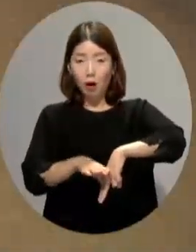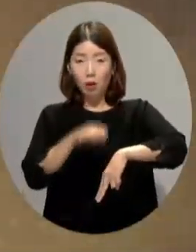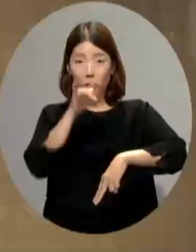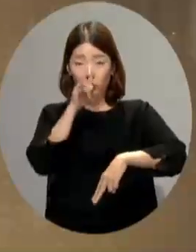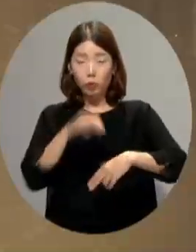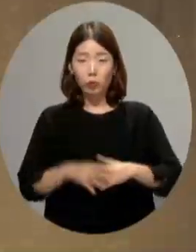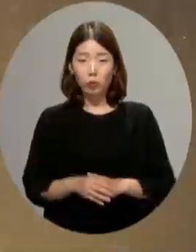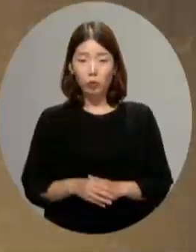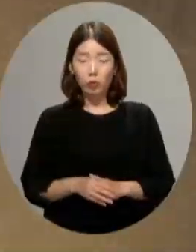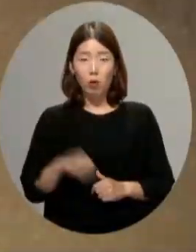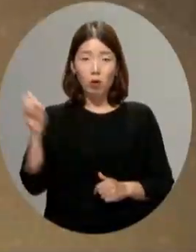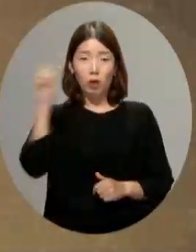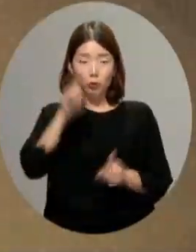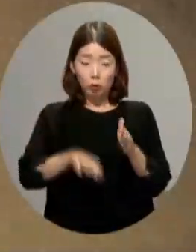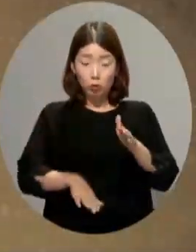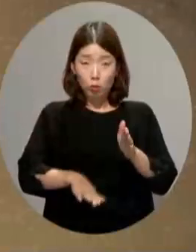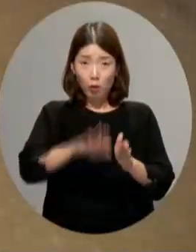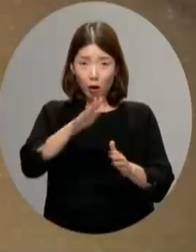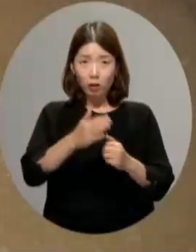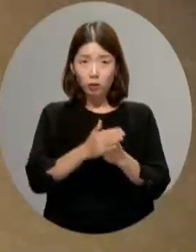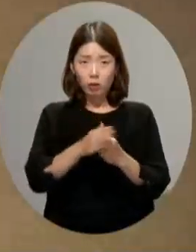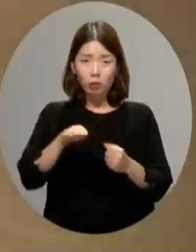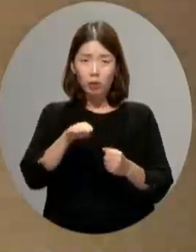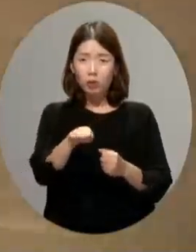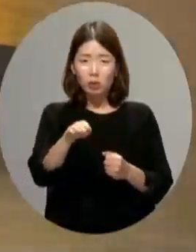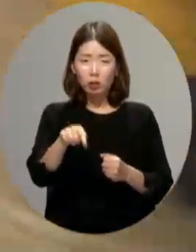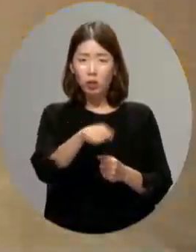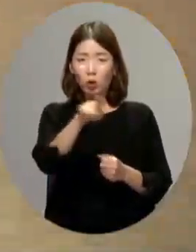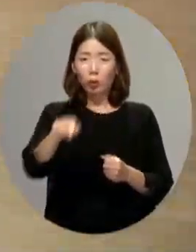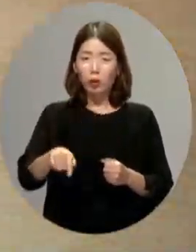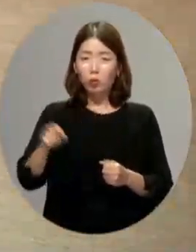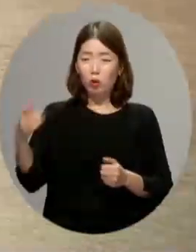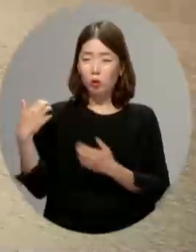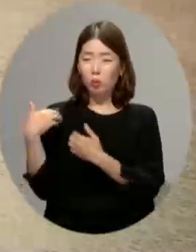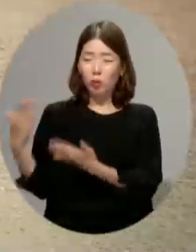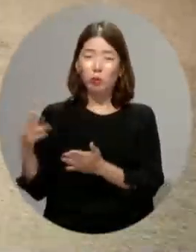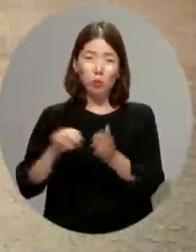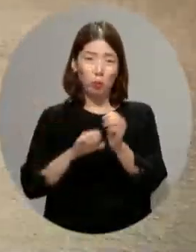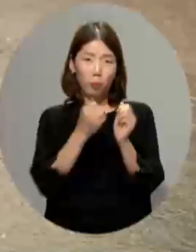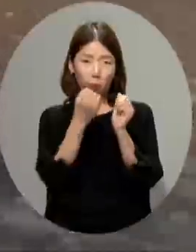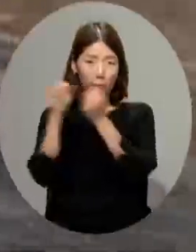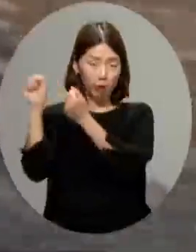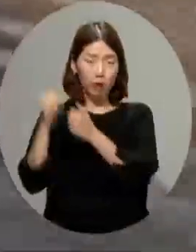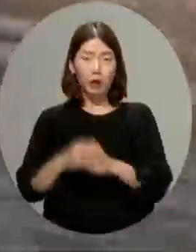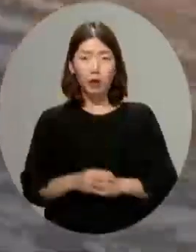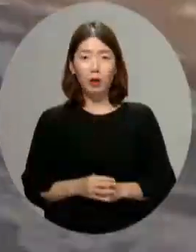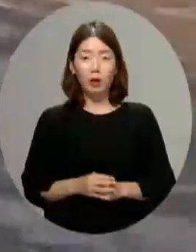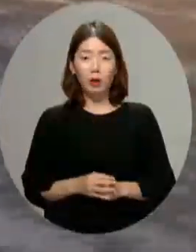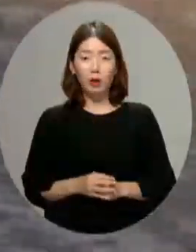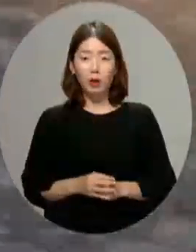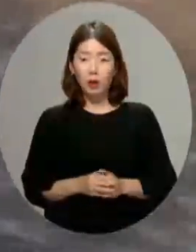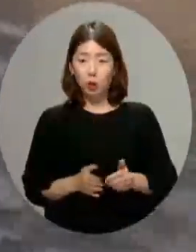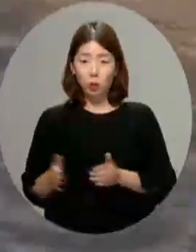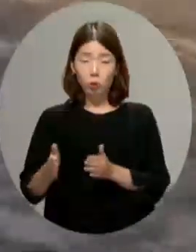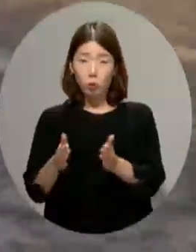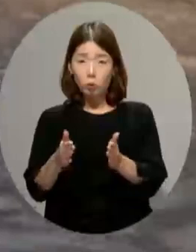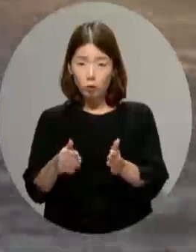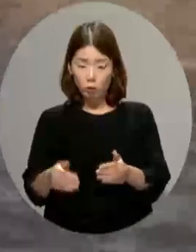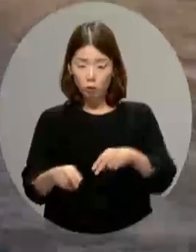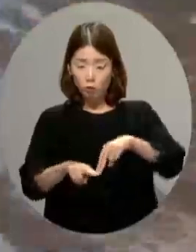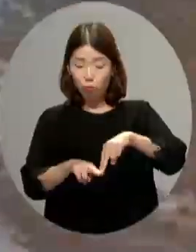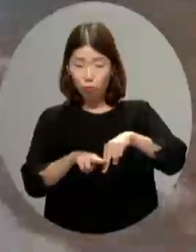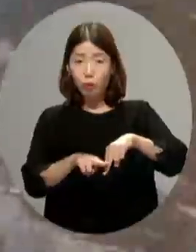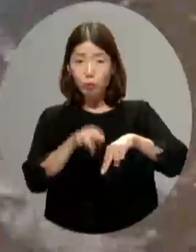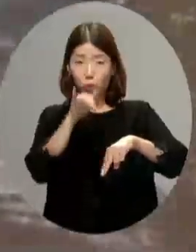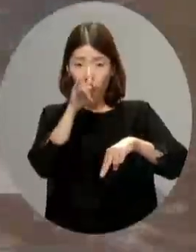차올랐습니다. 급작스레 불어난 물에 침수된 차량은 이렇게 옆에 방치돼 있습니다. 도로에는 빗물이 무릎까지